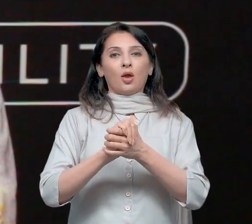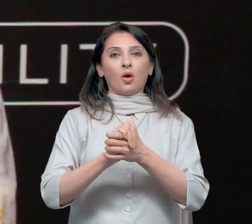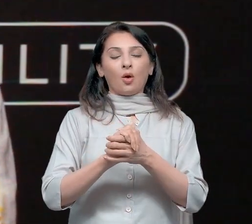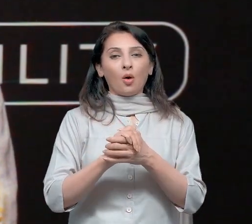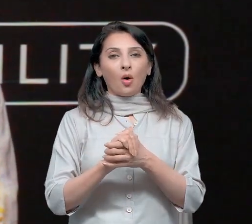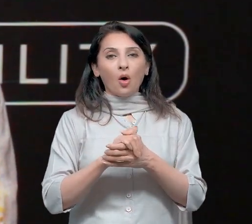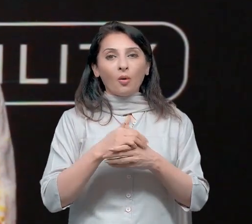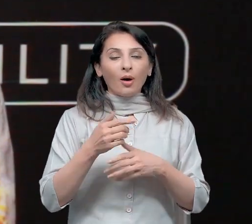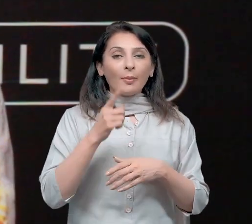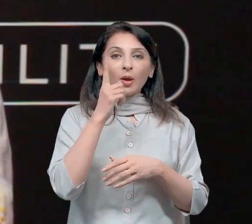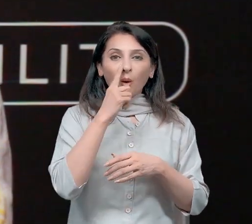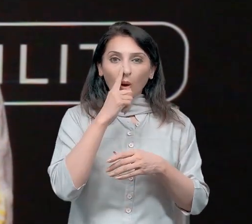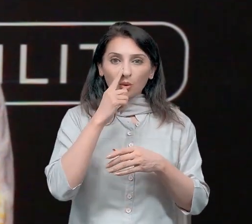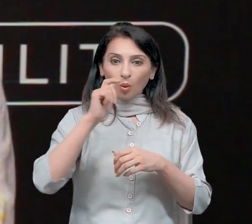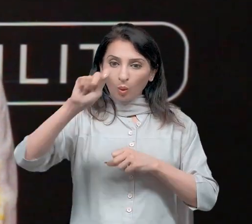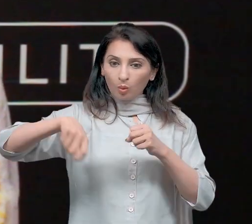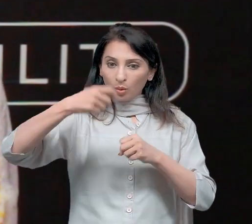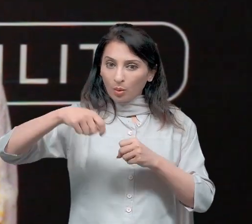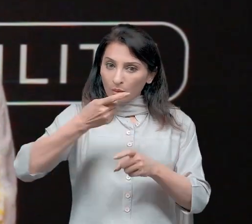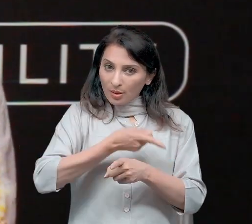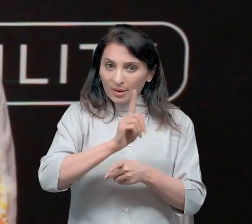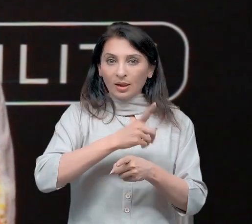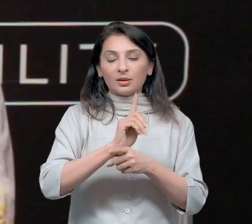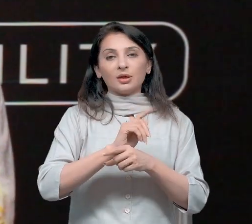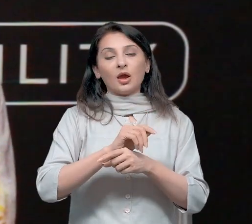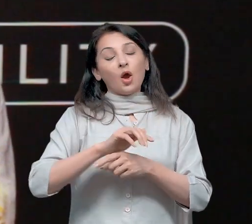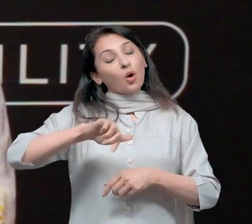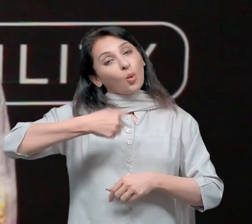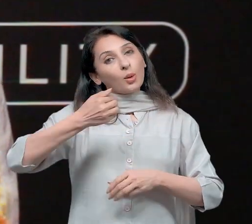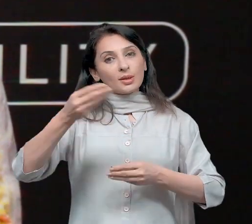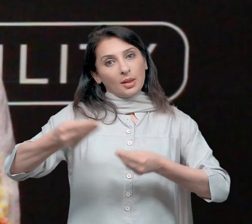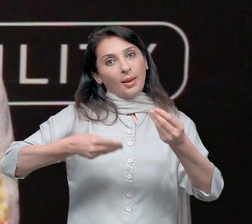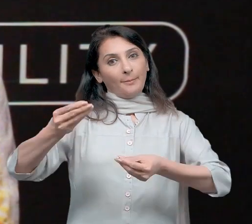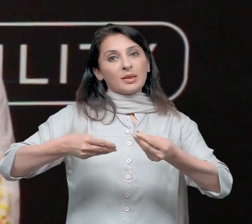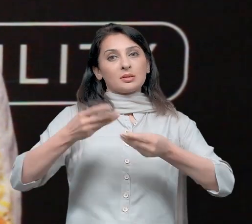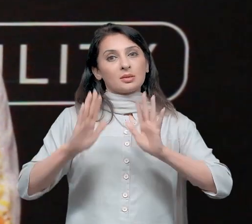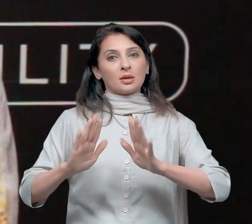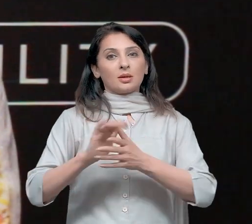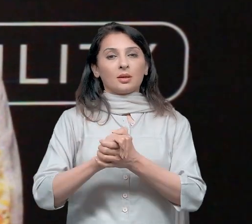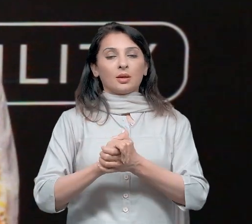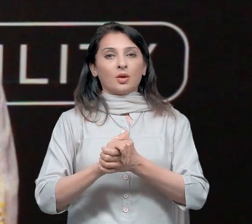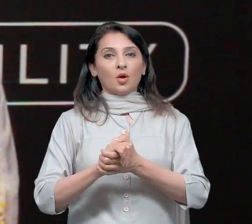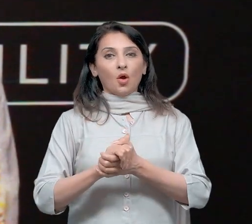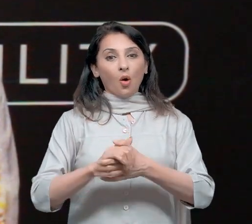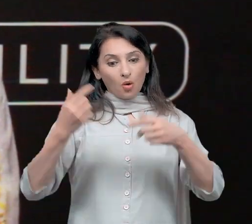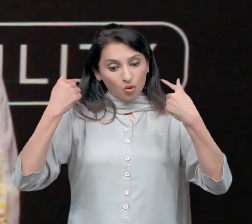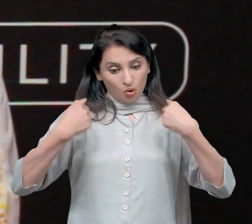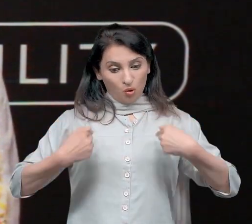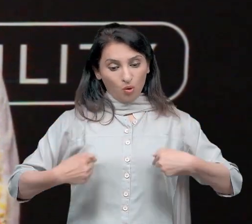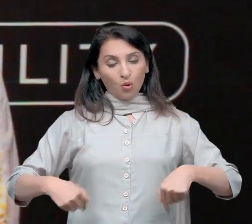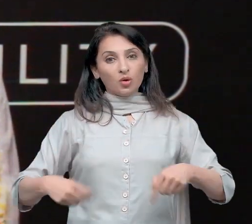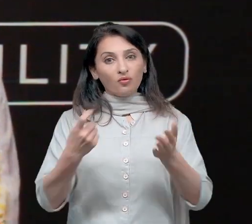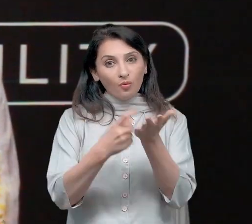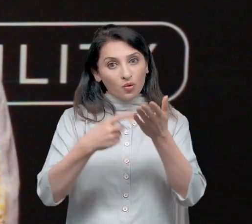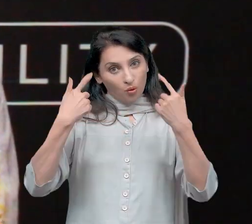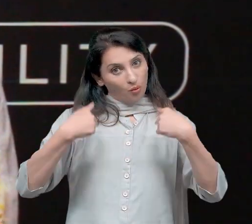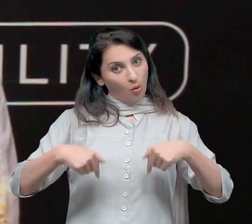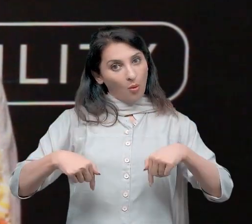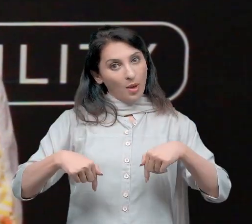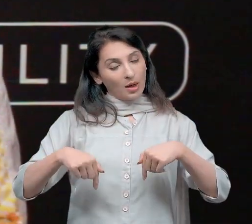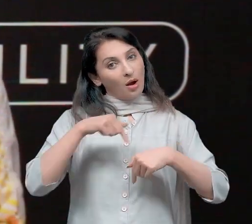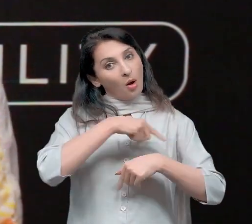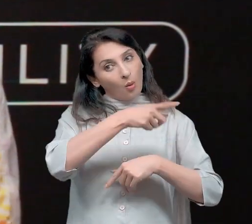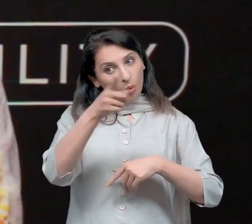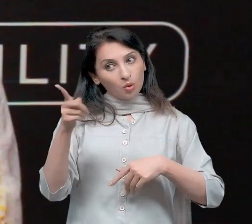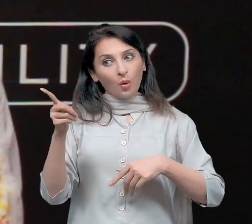वो टेलरिंग सीखती भी हैं और एक बिज़नेस कर रही हैं। क्या बना रही हैं? जो यूनिफॉर्म्स होते हैं उनके, वहाँ के लोग काम करने